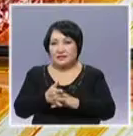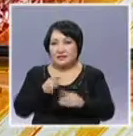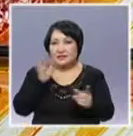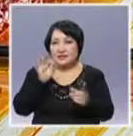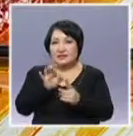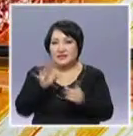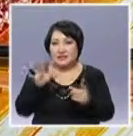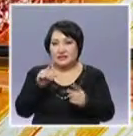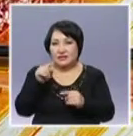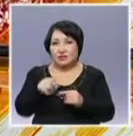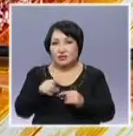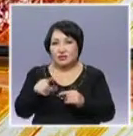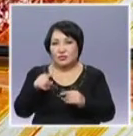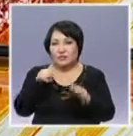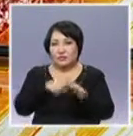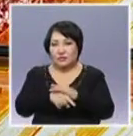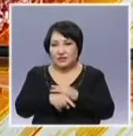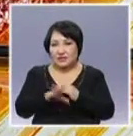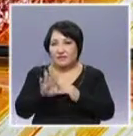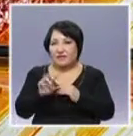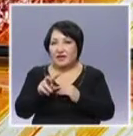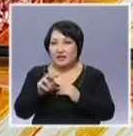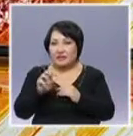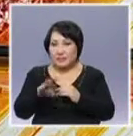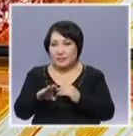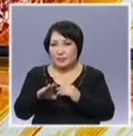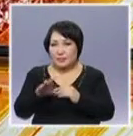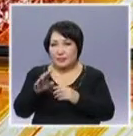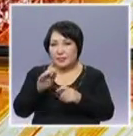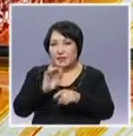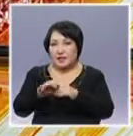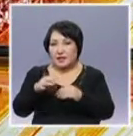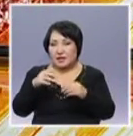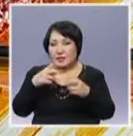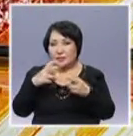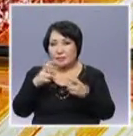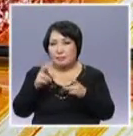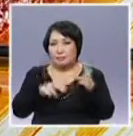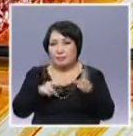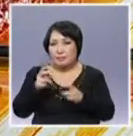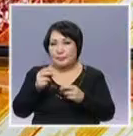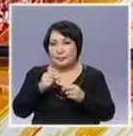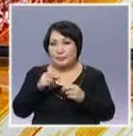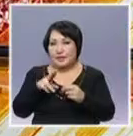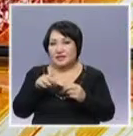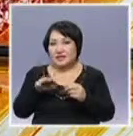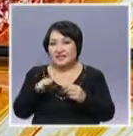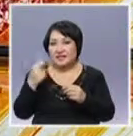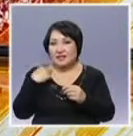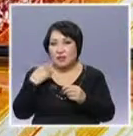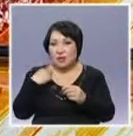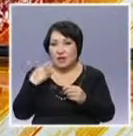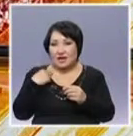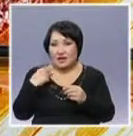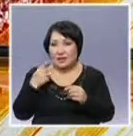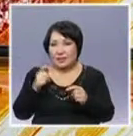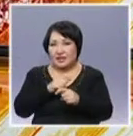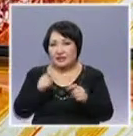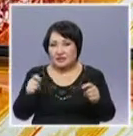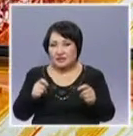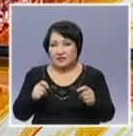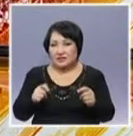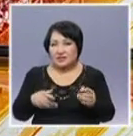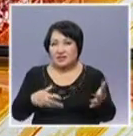и внутреннем валовом продукте, и по налогообложению, и во всей сфере преобладал,